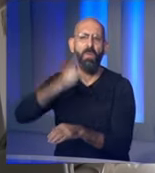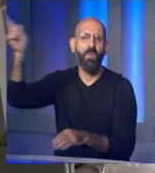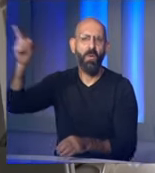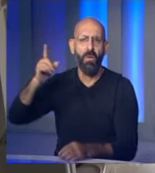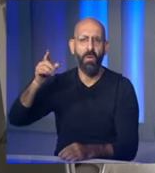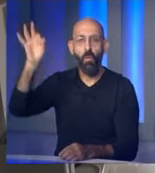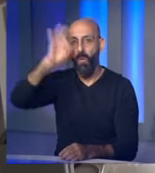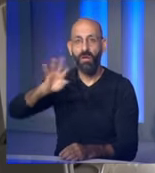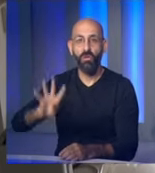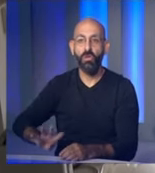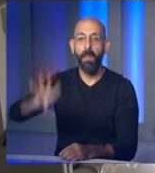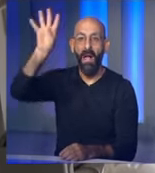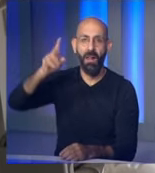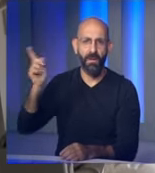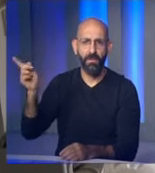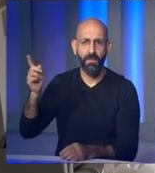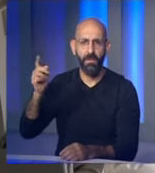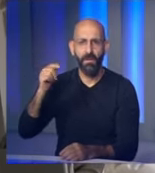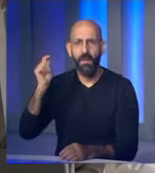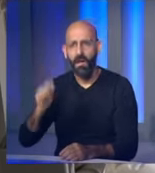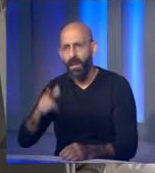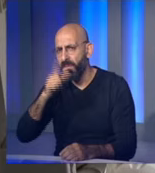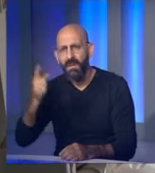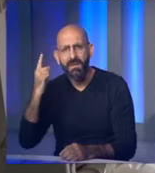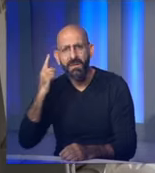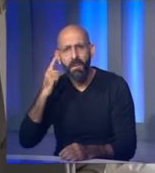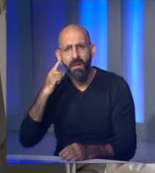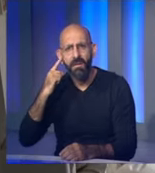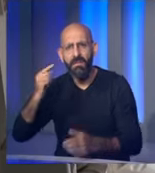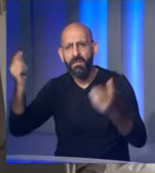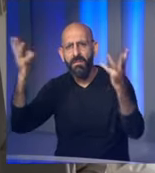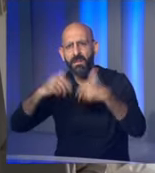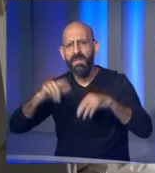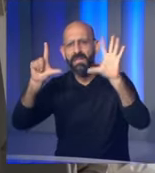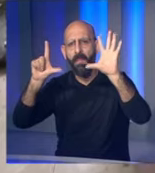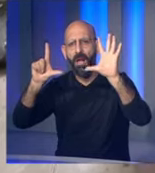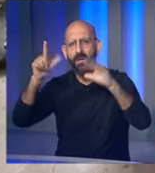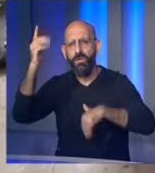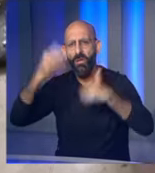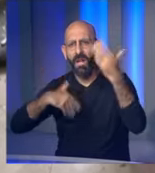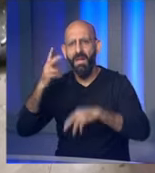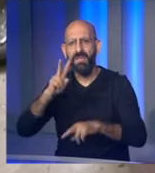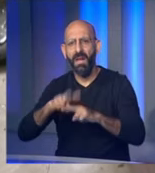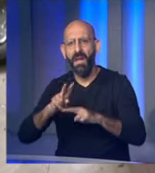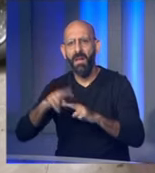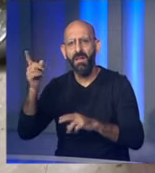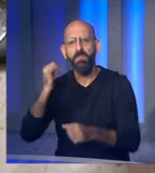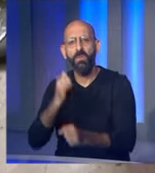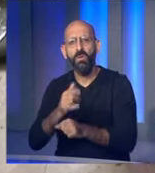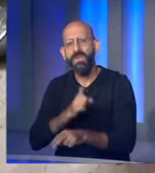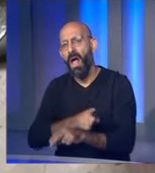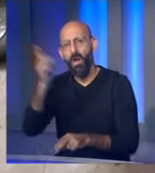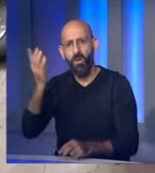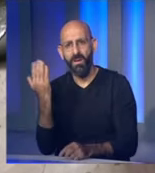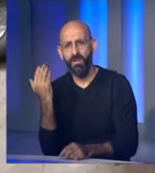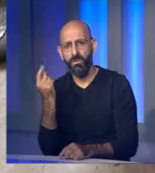ذلك مع رشاقات صاروخيه واسعه وثقيله للمرات الثانيه تطلقها المقاومه في شمال فلسطين وسط هذه الاجواء ارتفع عدد الاصابات